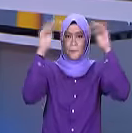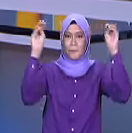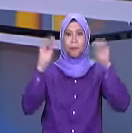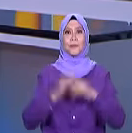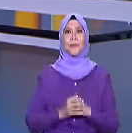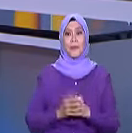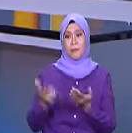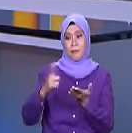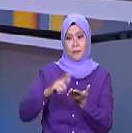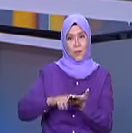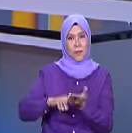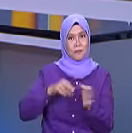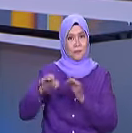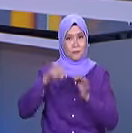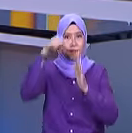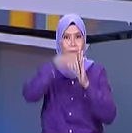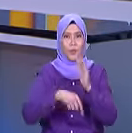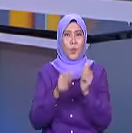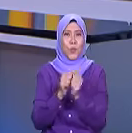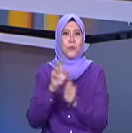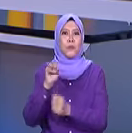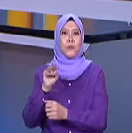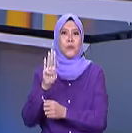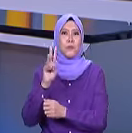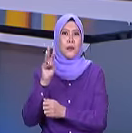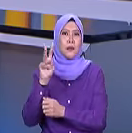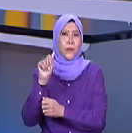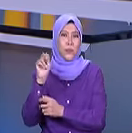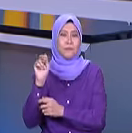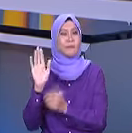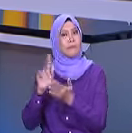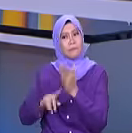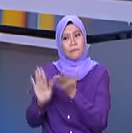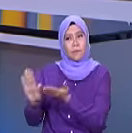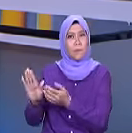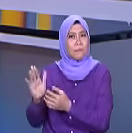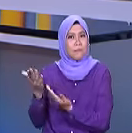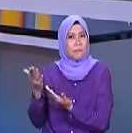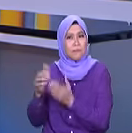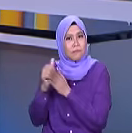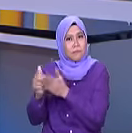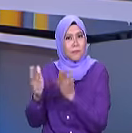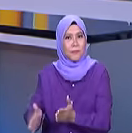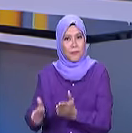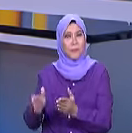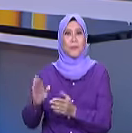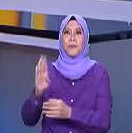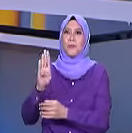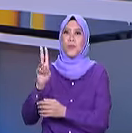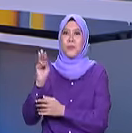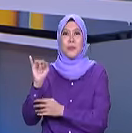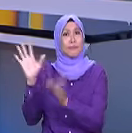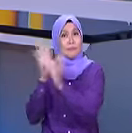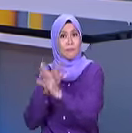Perincian lanjut mengenainya bersama Buma Wiyin di Kuching, Sarawak. Buma, apakah reaksi pemimpin Bumi Kenyalang berhubung